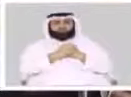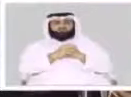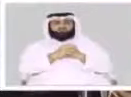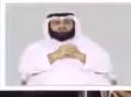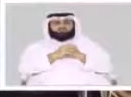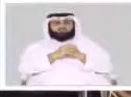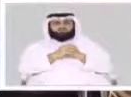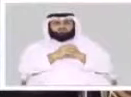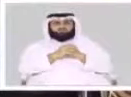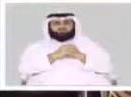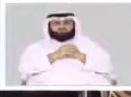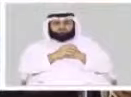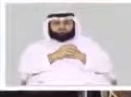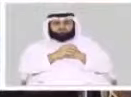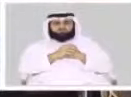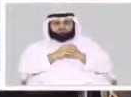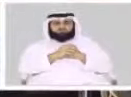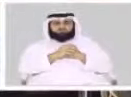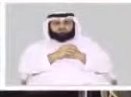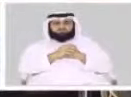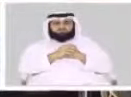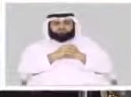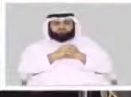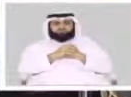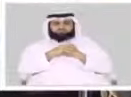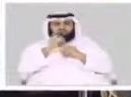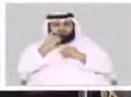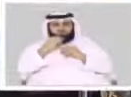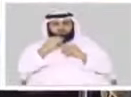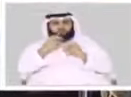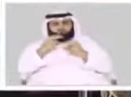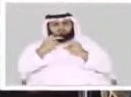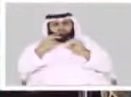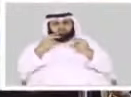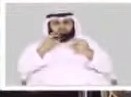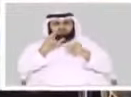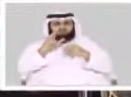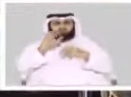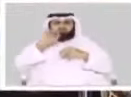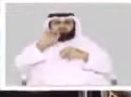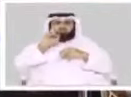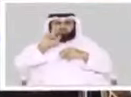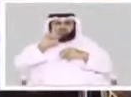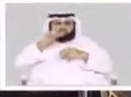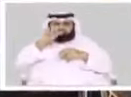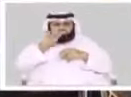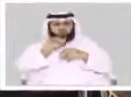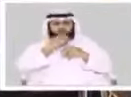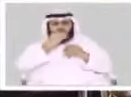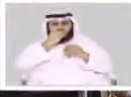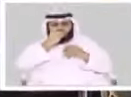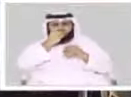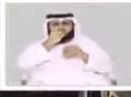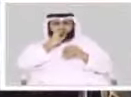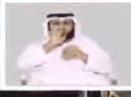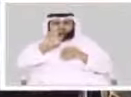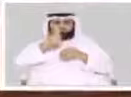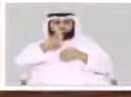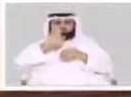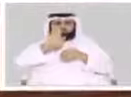من السور. مثلا تحريم المنخنقة والموقوذة والمتردية والنطيحة وما أكل السبع وما ذبح